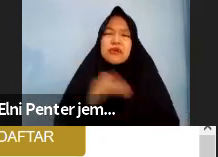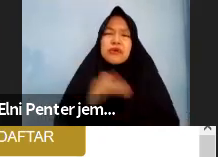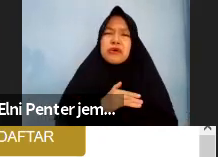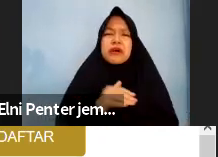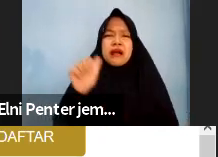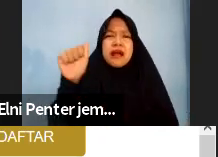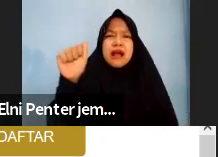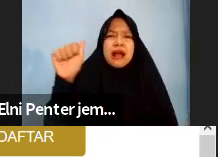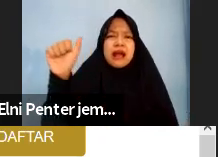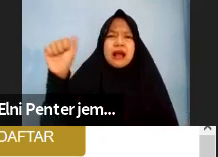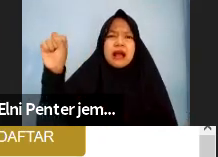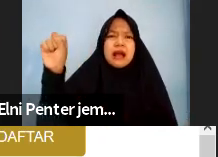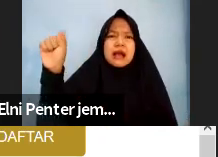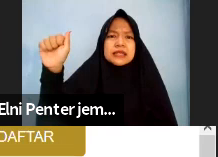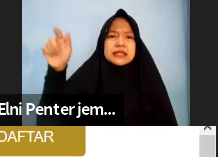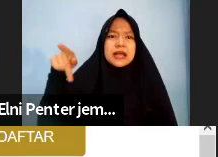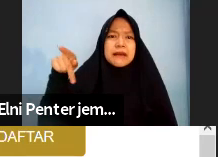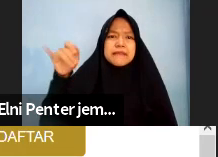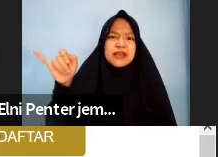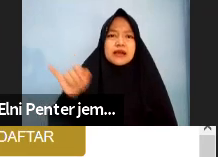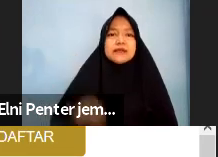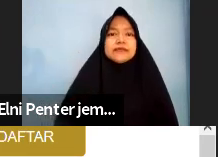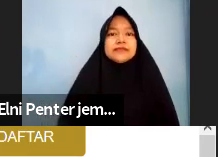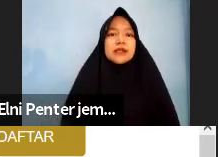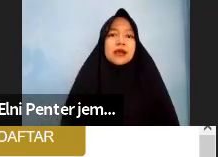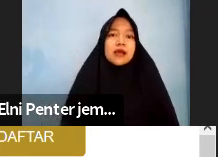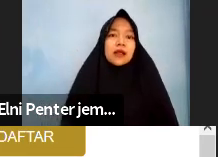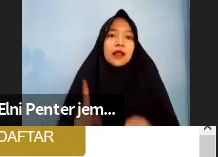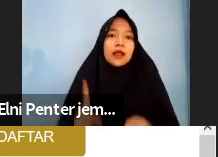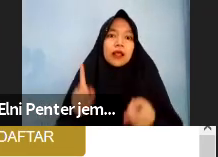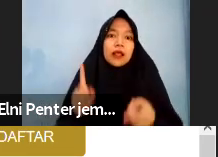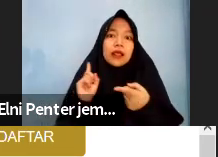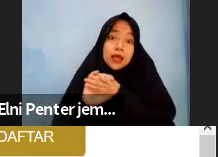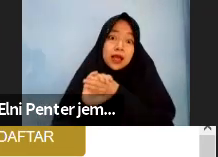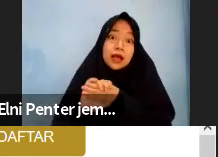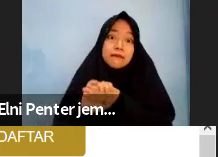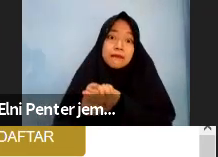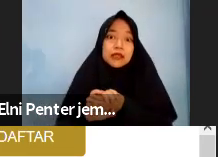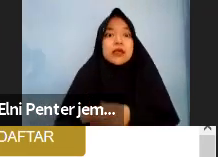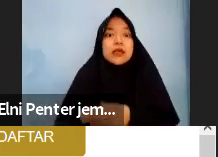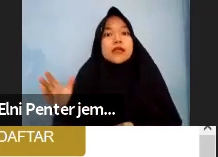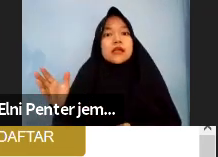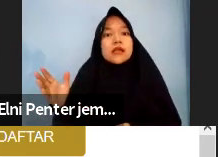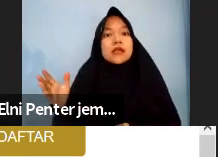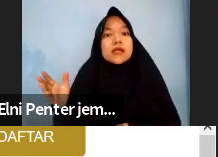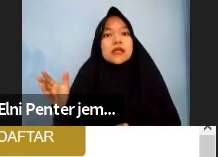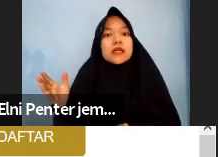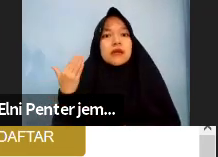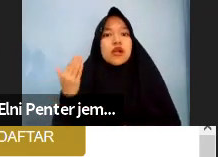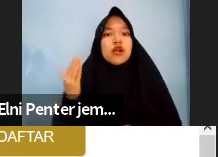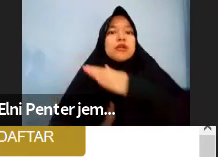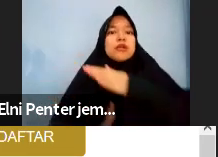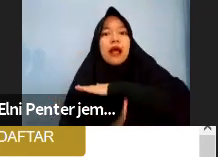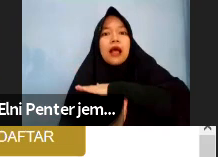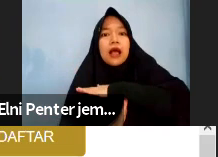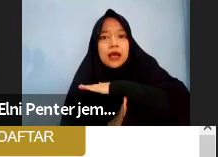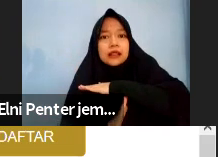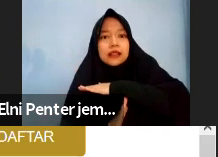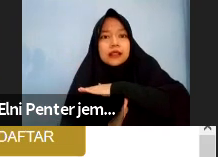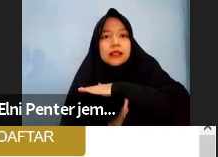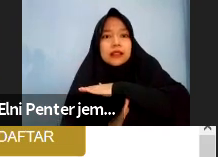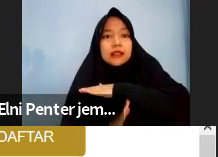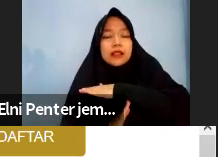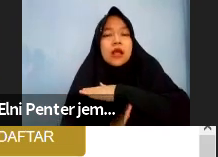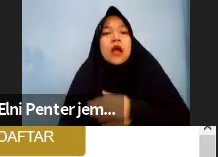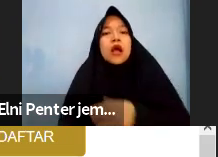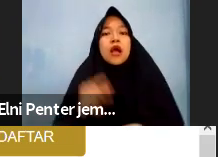Hai sahabat sebelum Bel istirahat di kelas 7B bu guru sedang menjelaskan materi tentang pencemaran